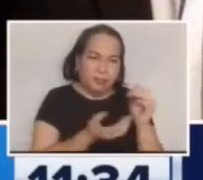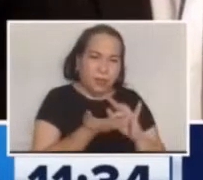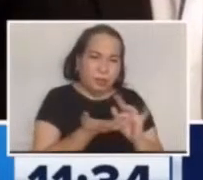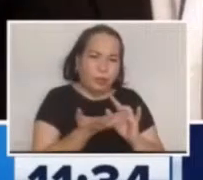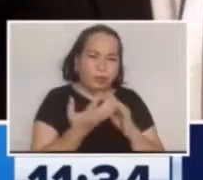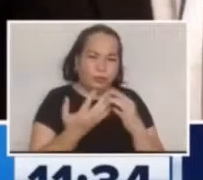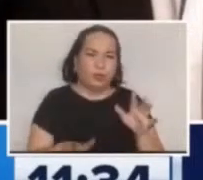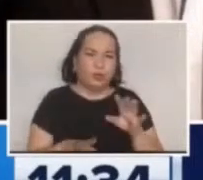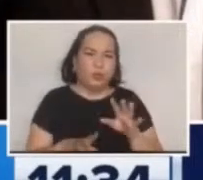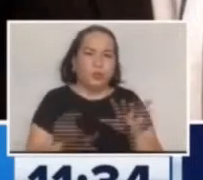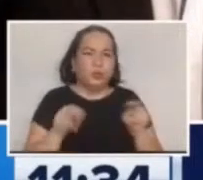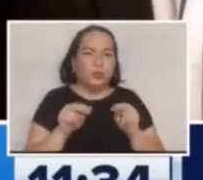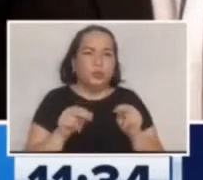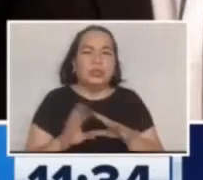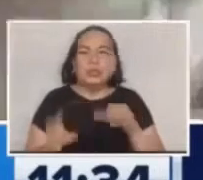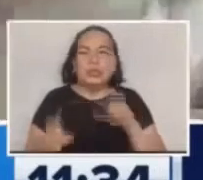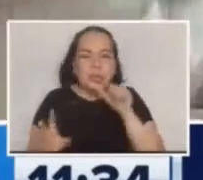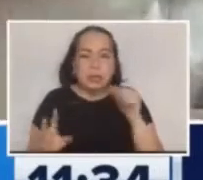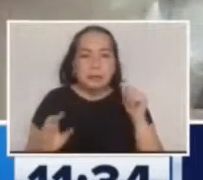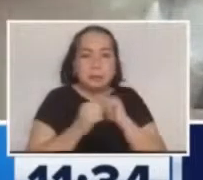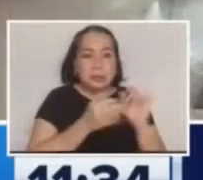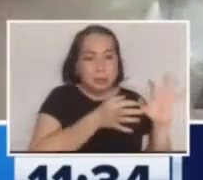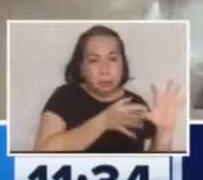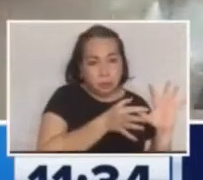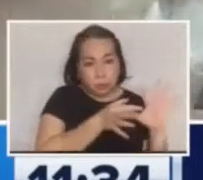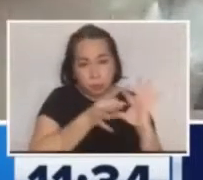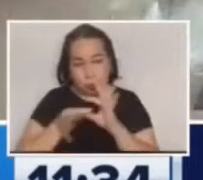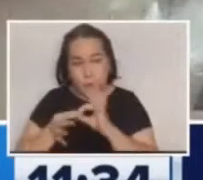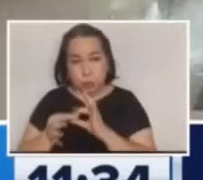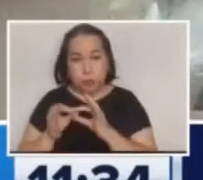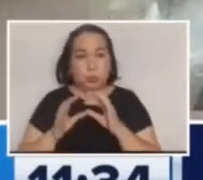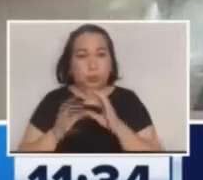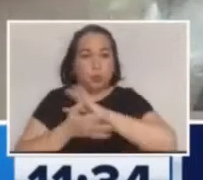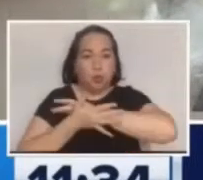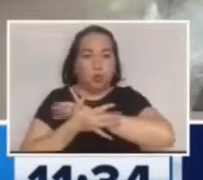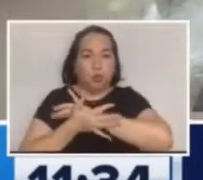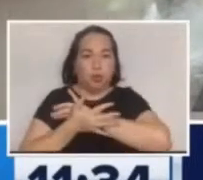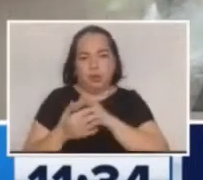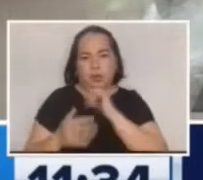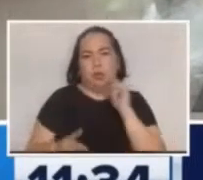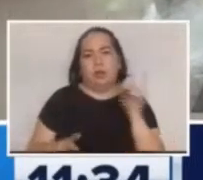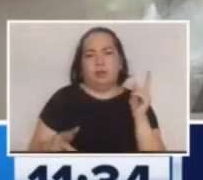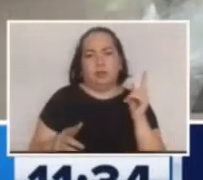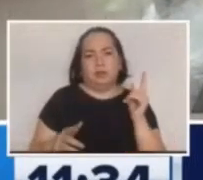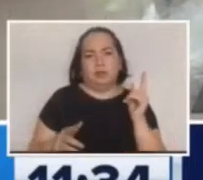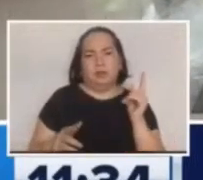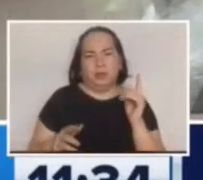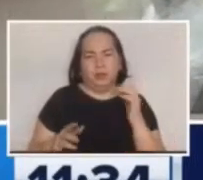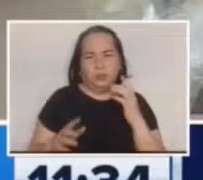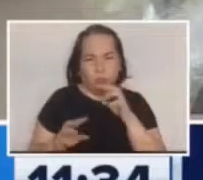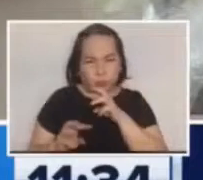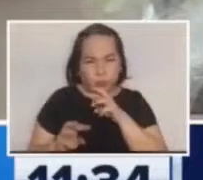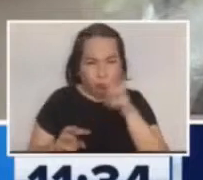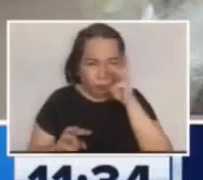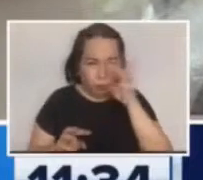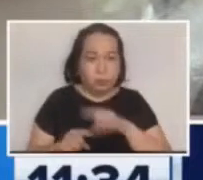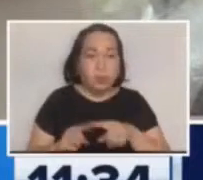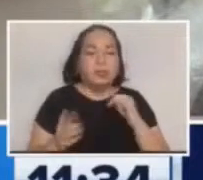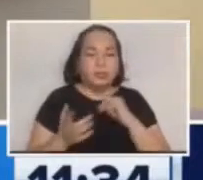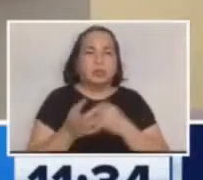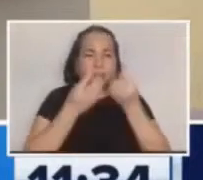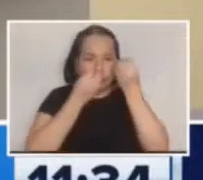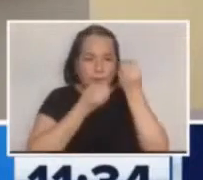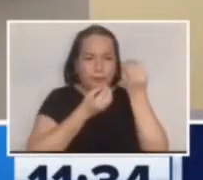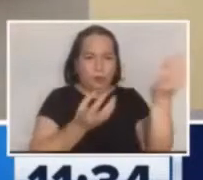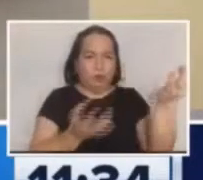Well, basically, konti lang, Secretary, yung adjustments namin. Kasi kahit na po nung panahon po nung